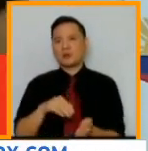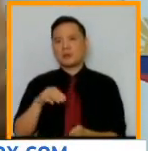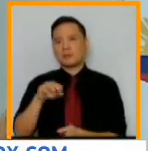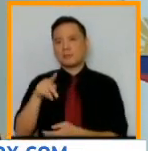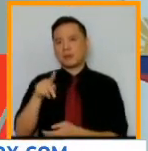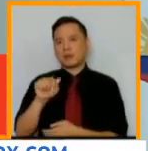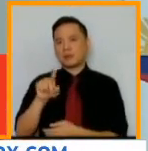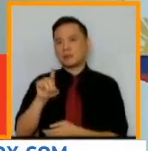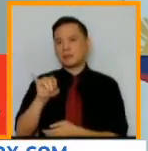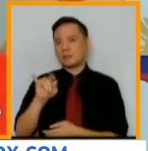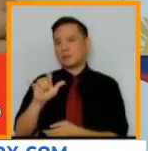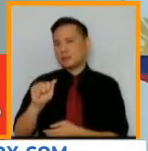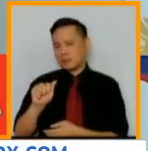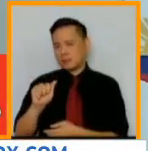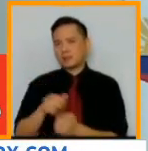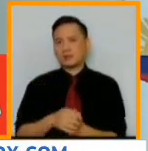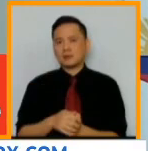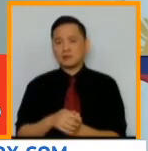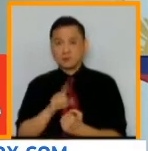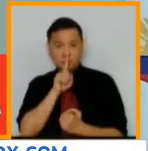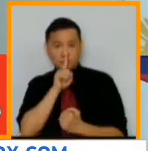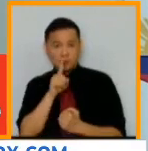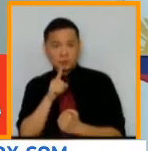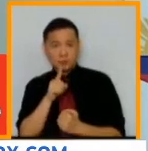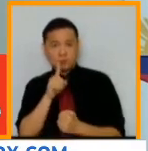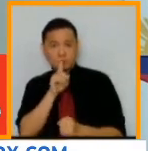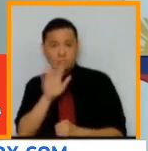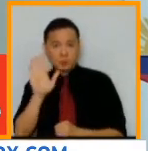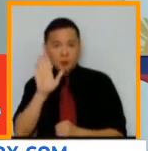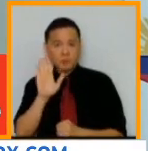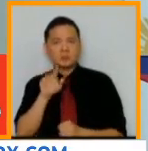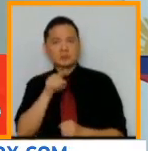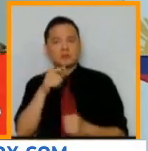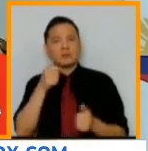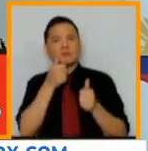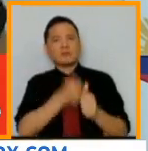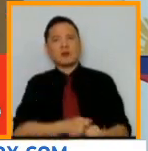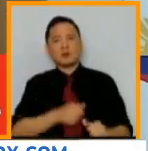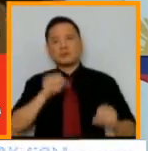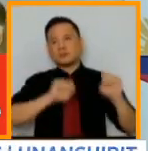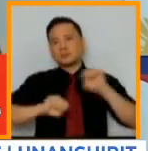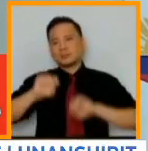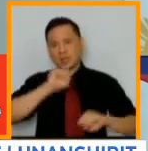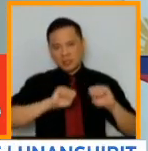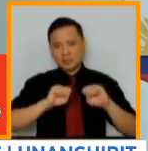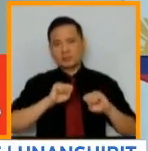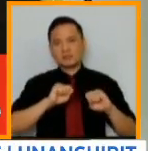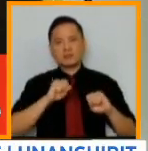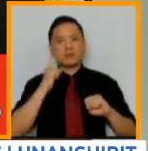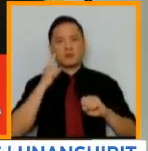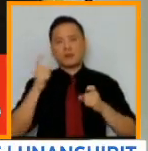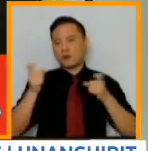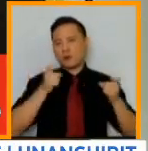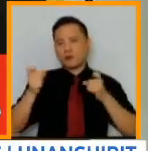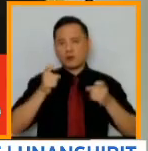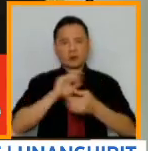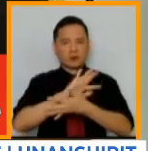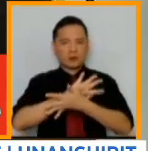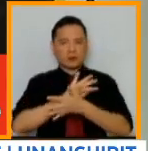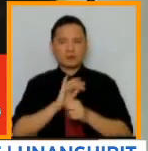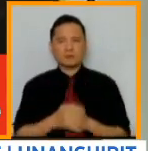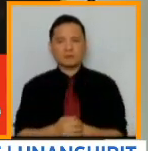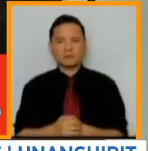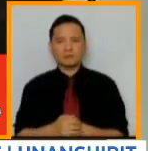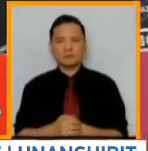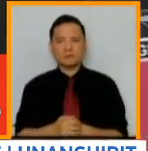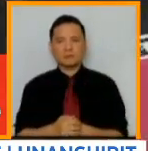sa siyensya at data ang anumang magiging hakbang ng pamahalaan kontra sa mga pandemya. Si Sotto tutol sa